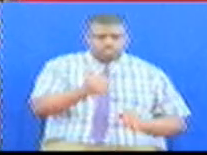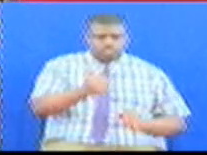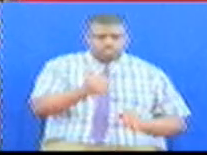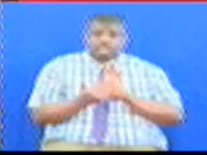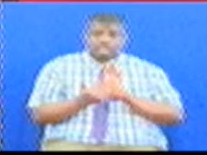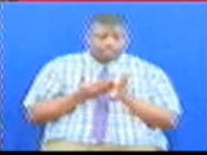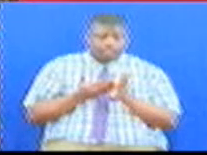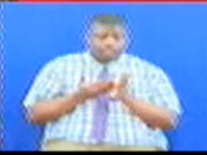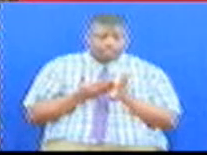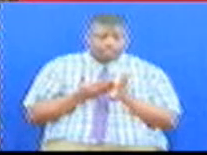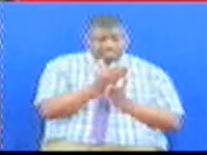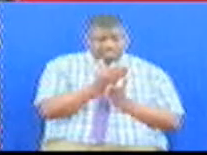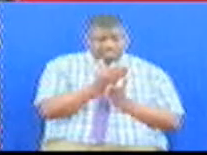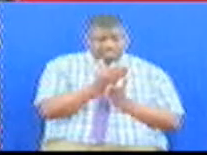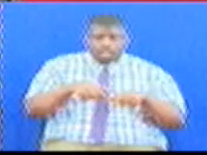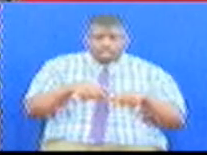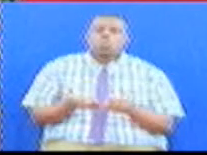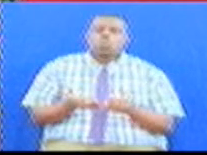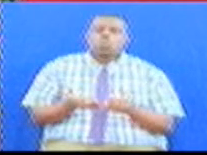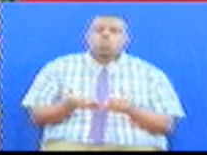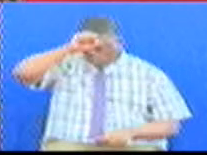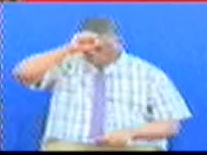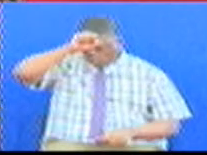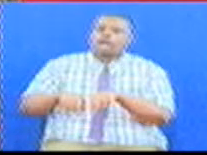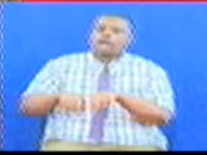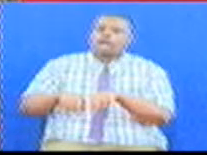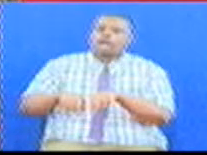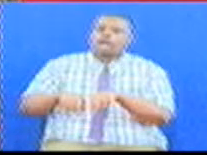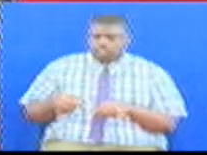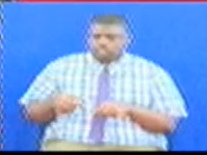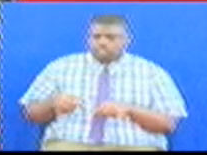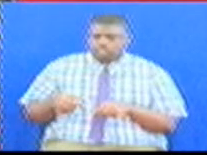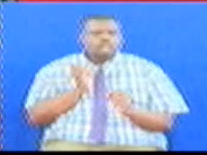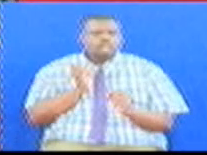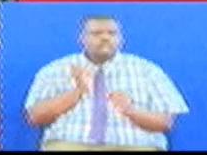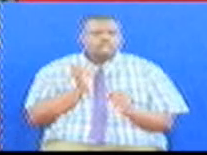sheria nyingine katika bunge hili ili kuwezesha